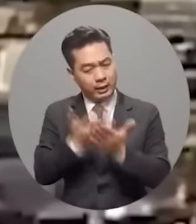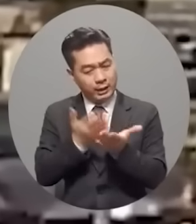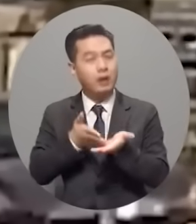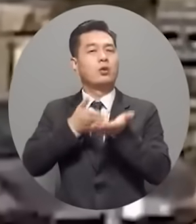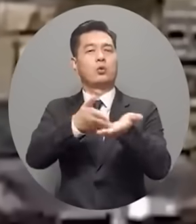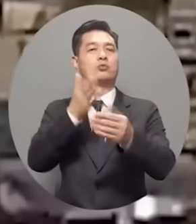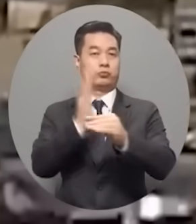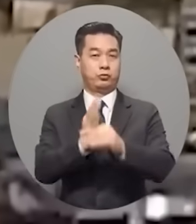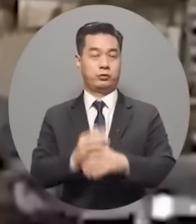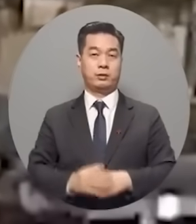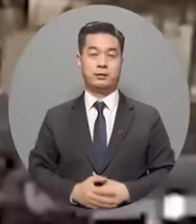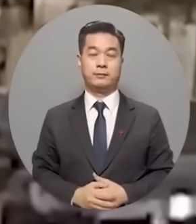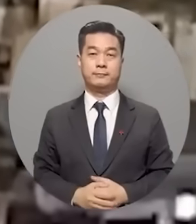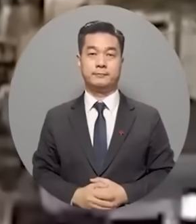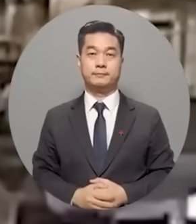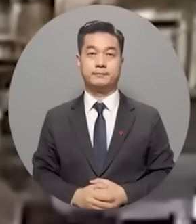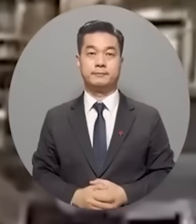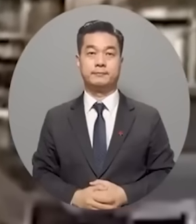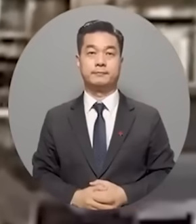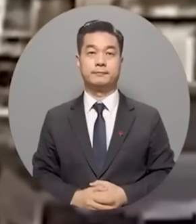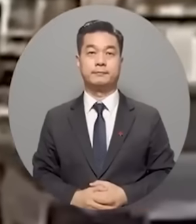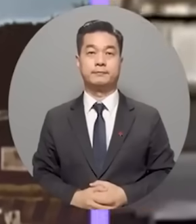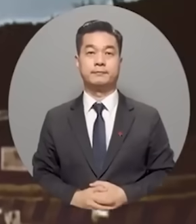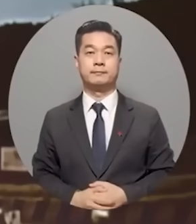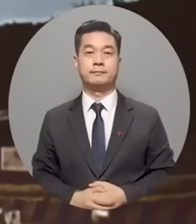있습니다. MBC 뉴스 송정훈입니다.